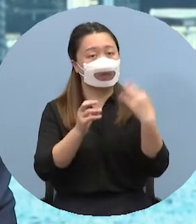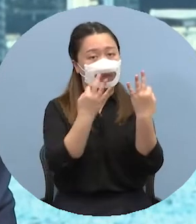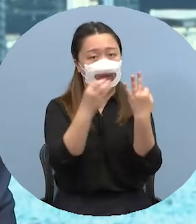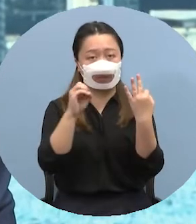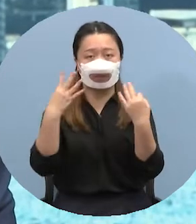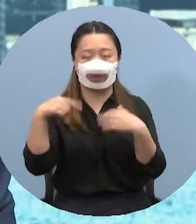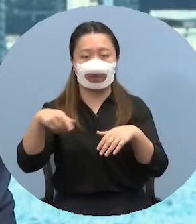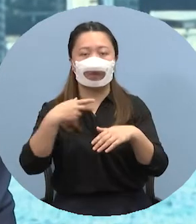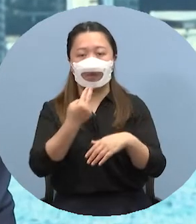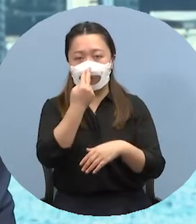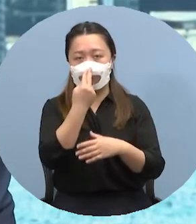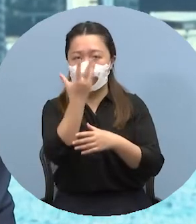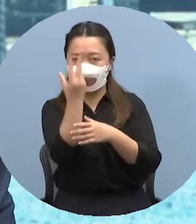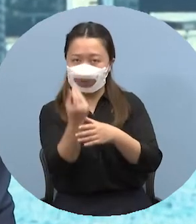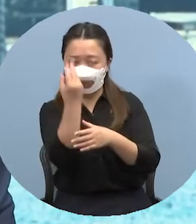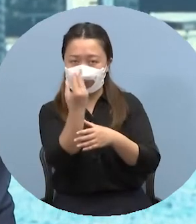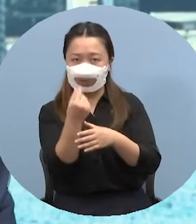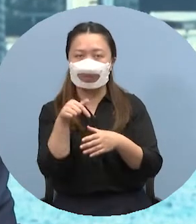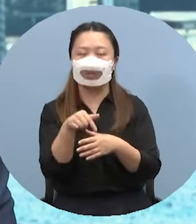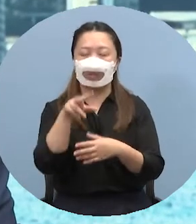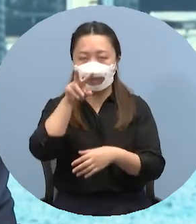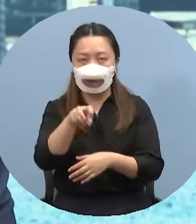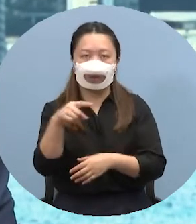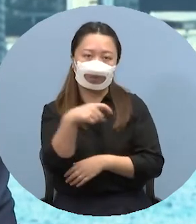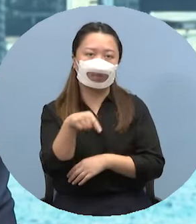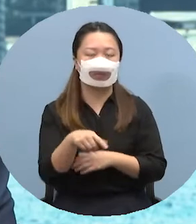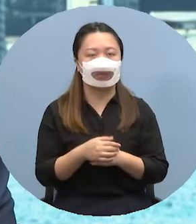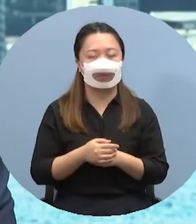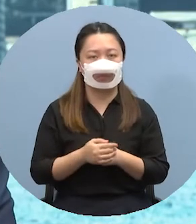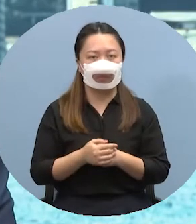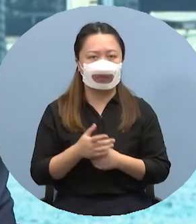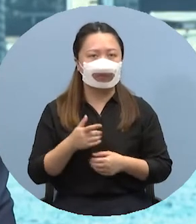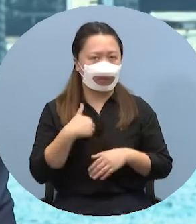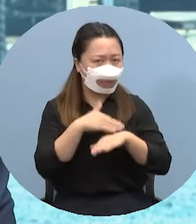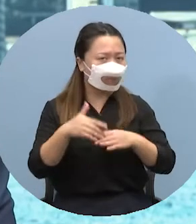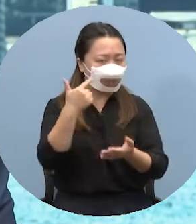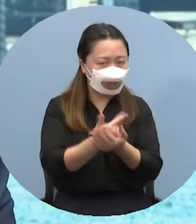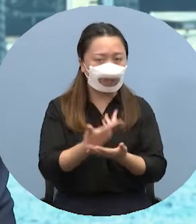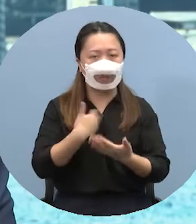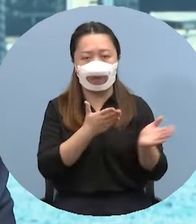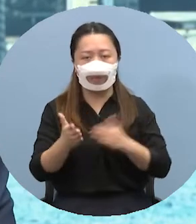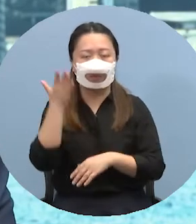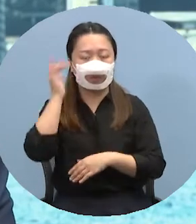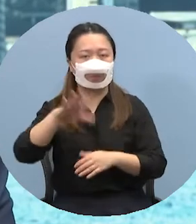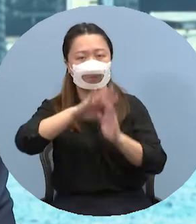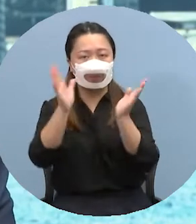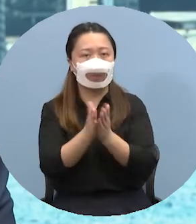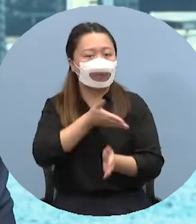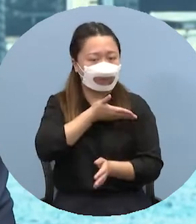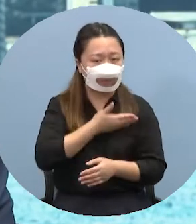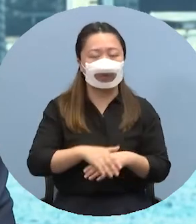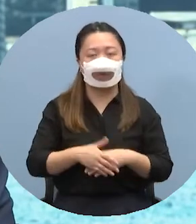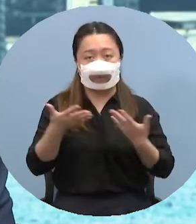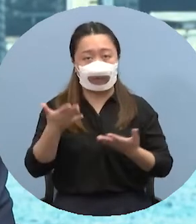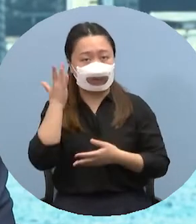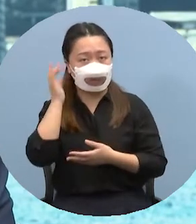間房咧一個空氣清新機嗰度攞得到嘅。為咗謹慎起見咧，我哋已經安排咗酒店嘅所有員工，同埋咧現